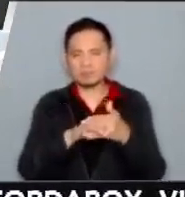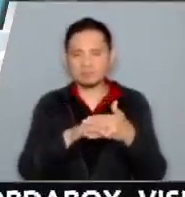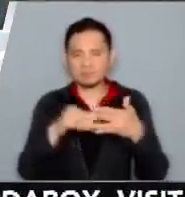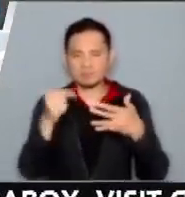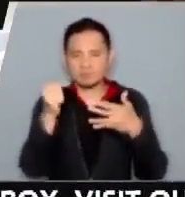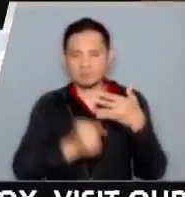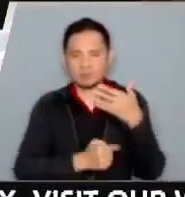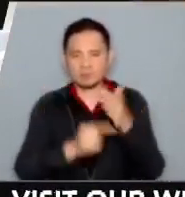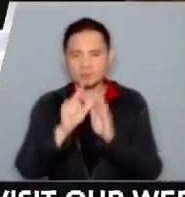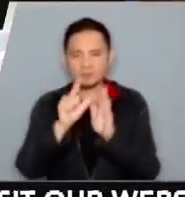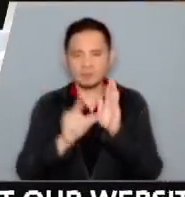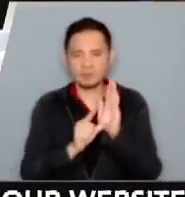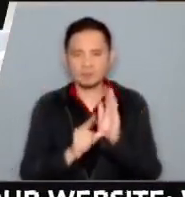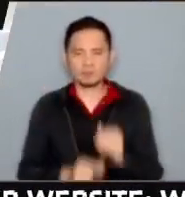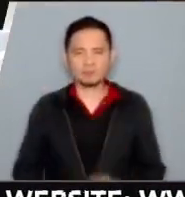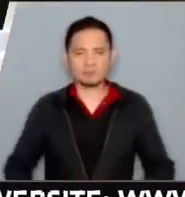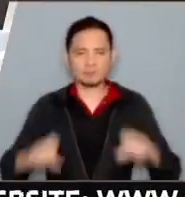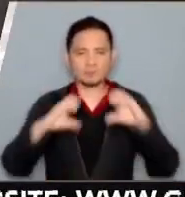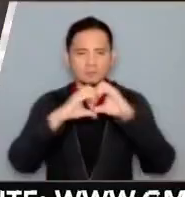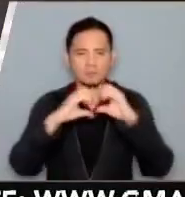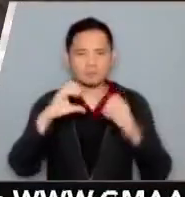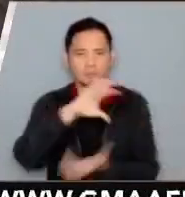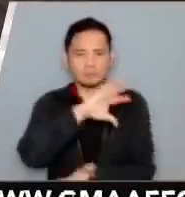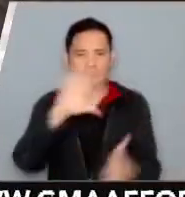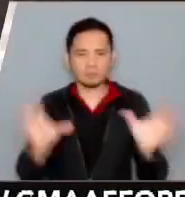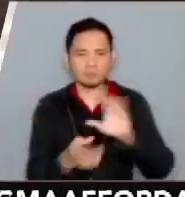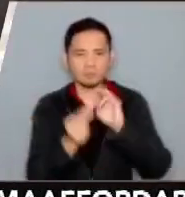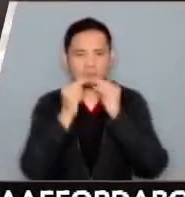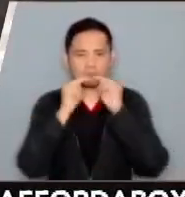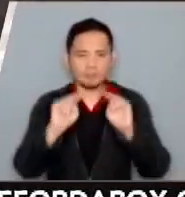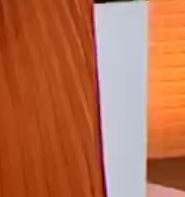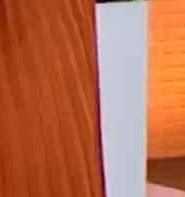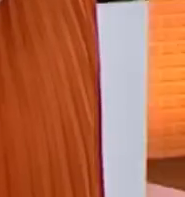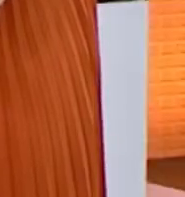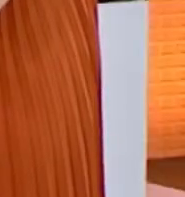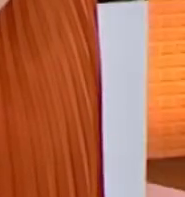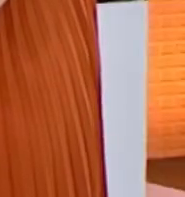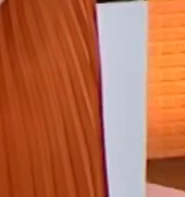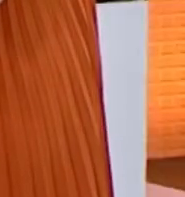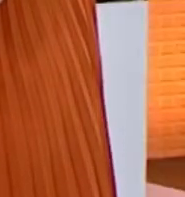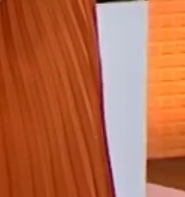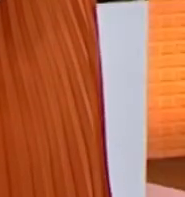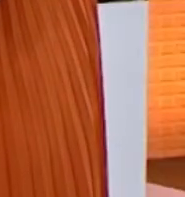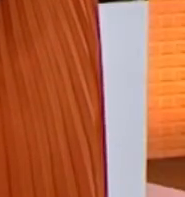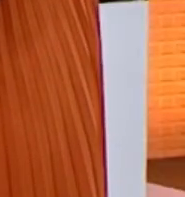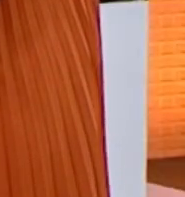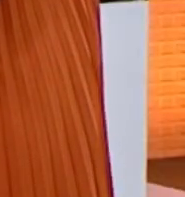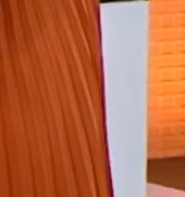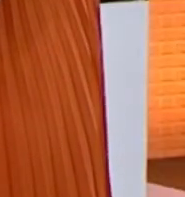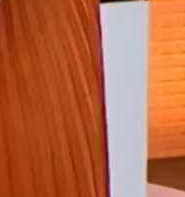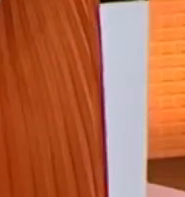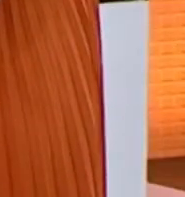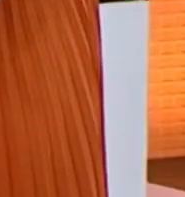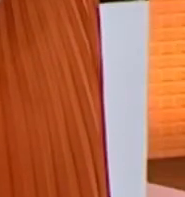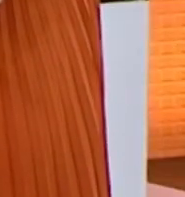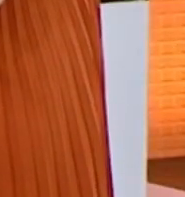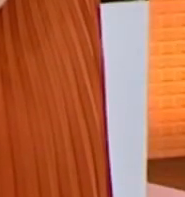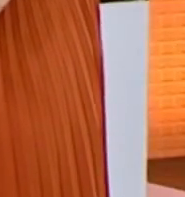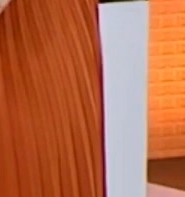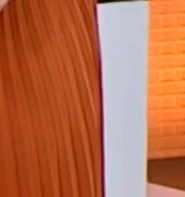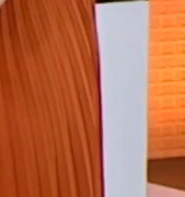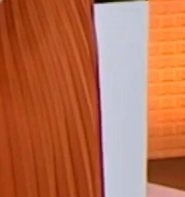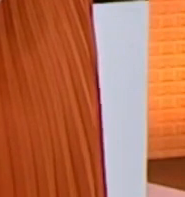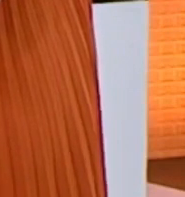unang balita. James Agustin para sa GMA Integrated News. Mga kapuso, para una ka sa mga balita, mag-subscribe sa